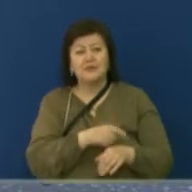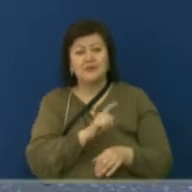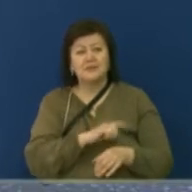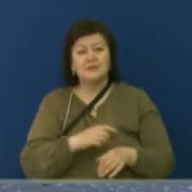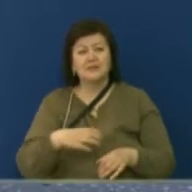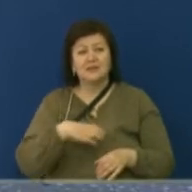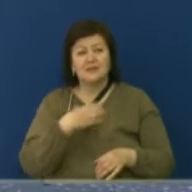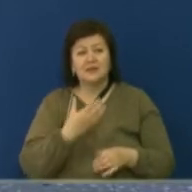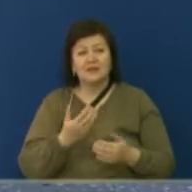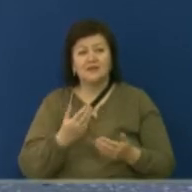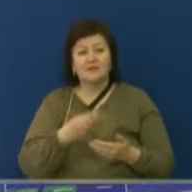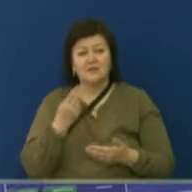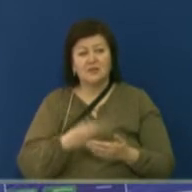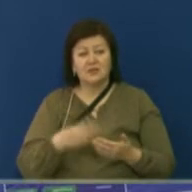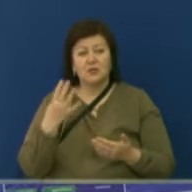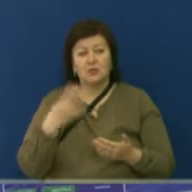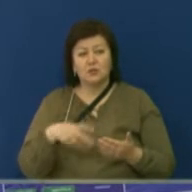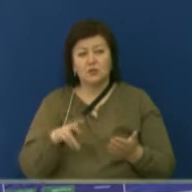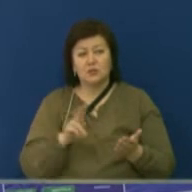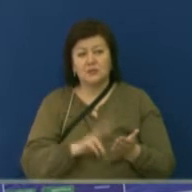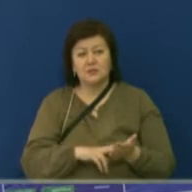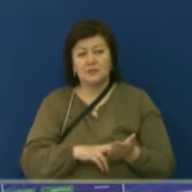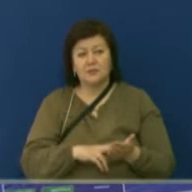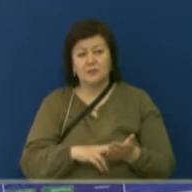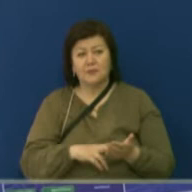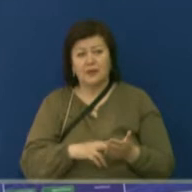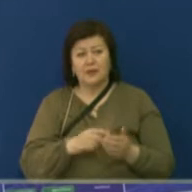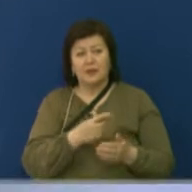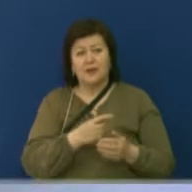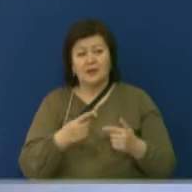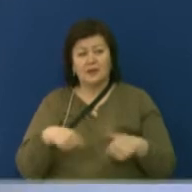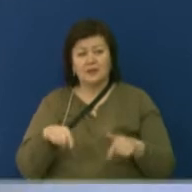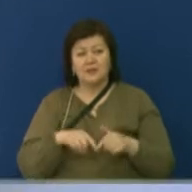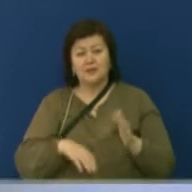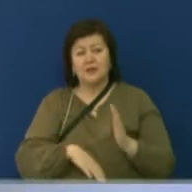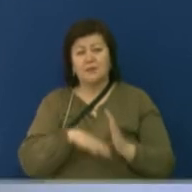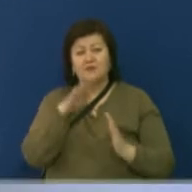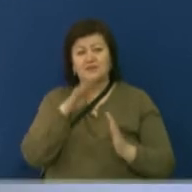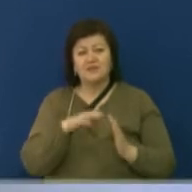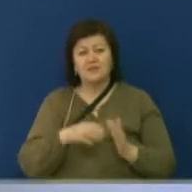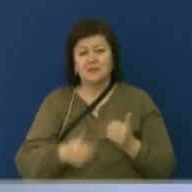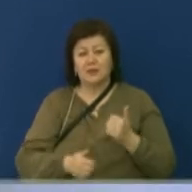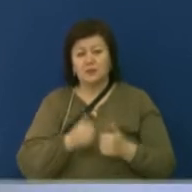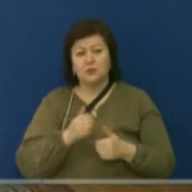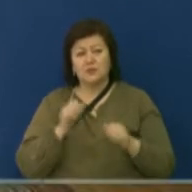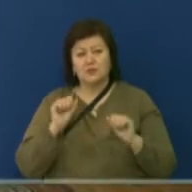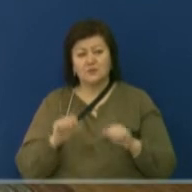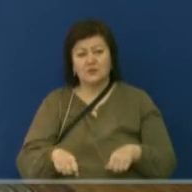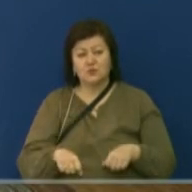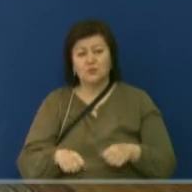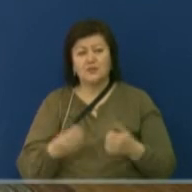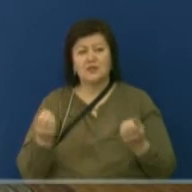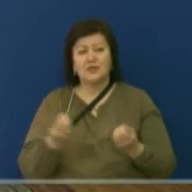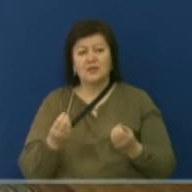заключили договоры 46 медицинских организаций. Это улучшит качество и повысит конкурентоспособность медицинской помощи. Кроме